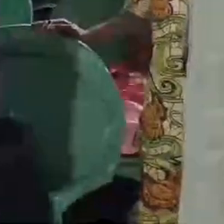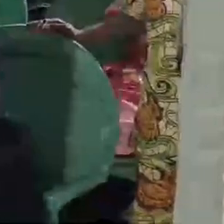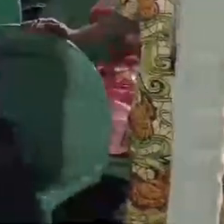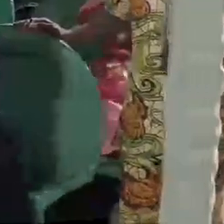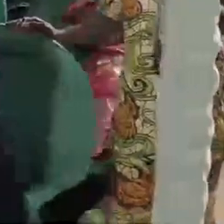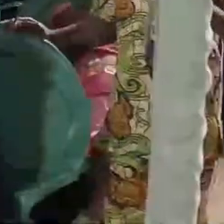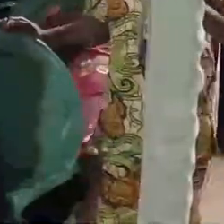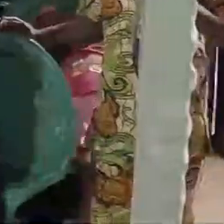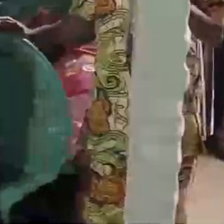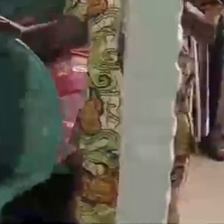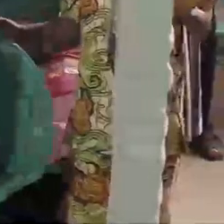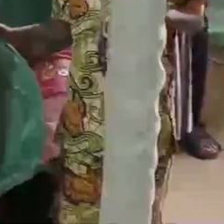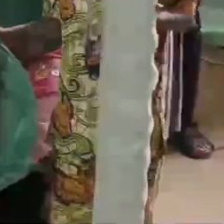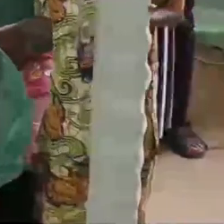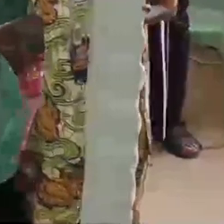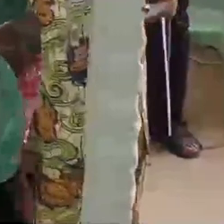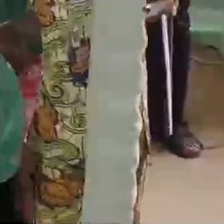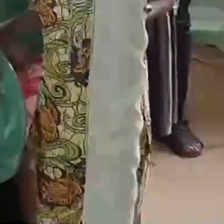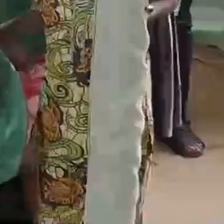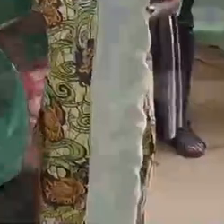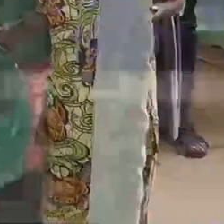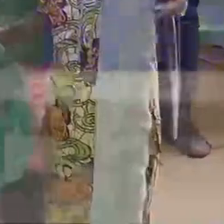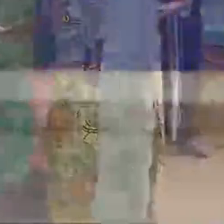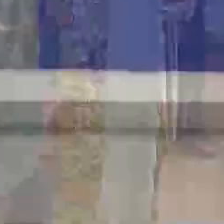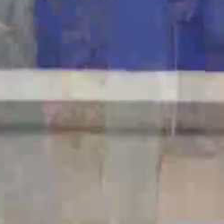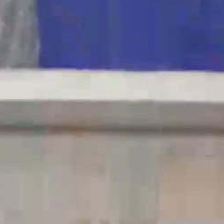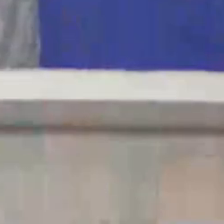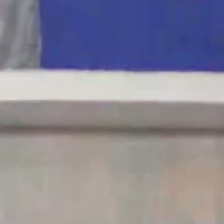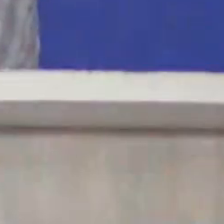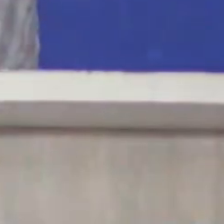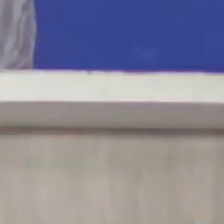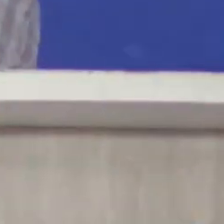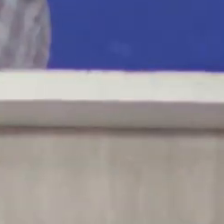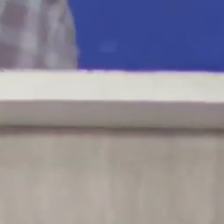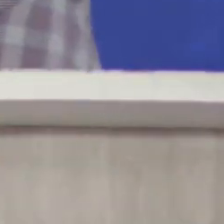et de planter la semence de la grandeur dans votre vie